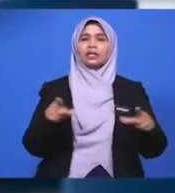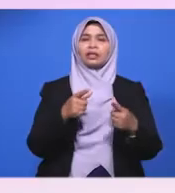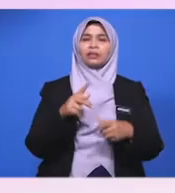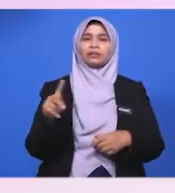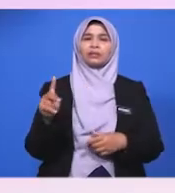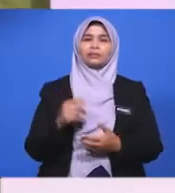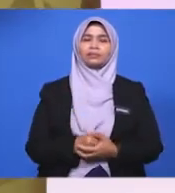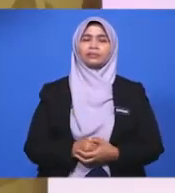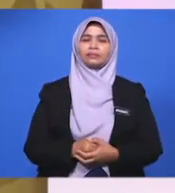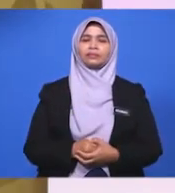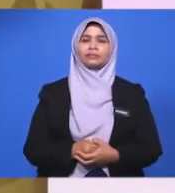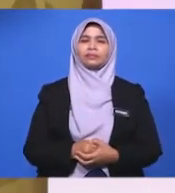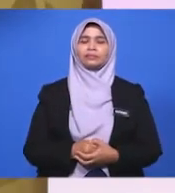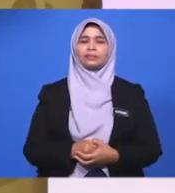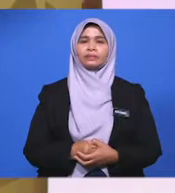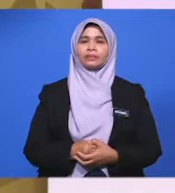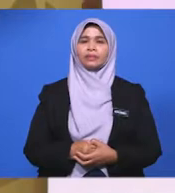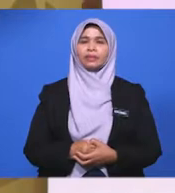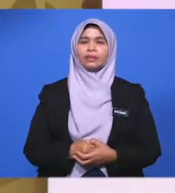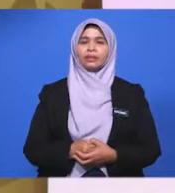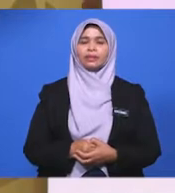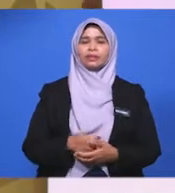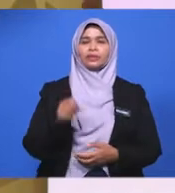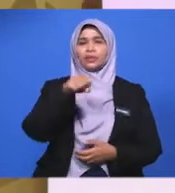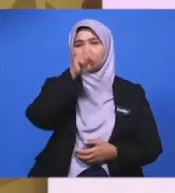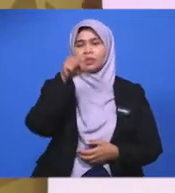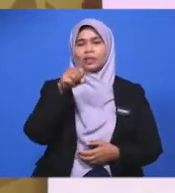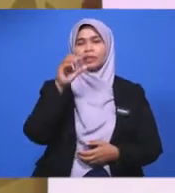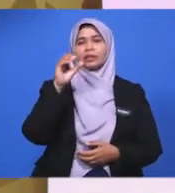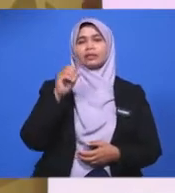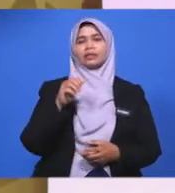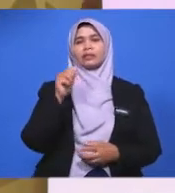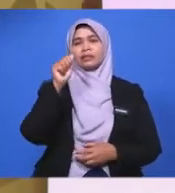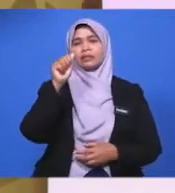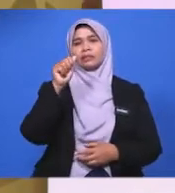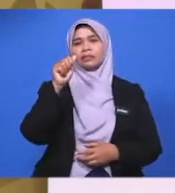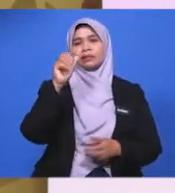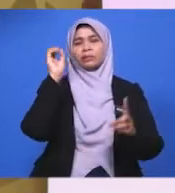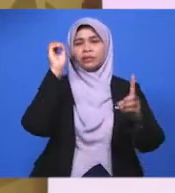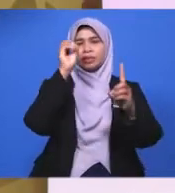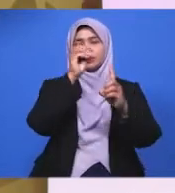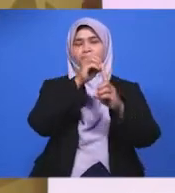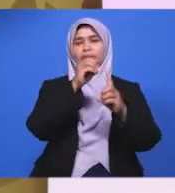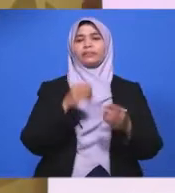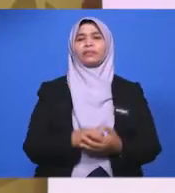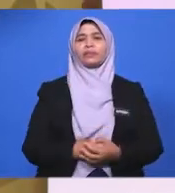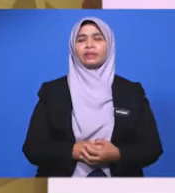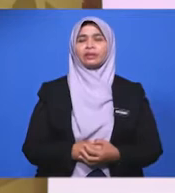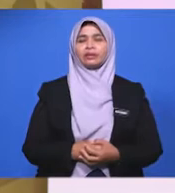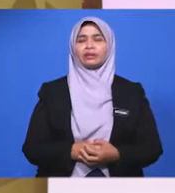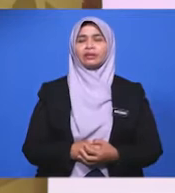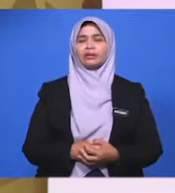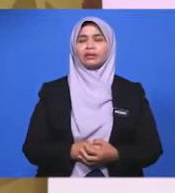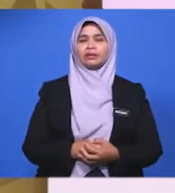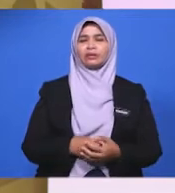lakukan. Untuk menjawab soalan uji minda ini, murid diberikan masa